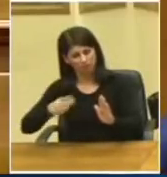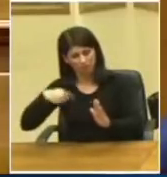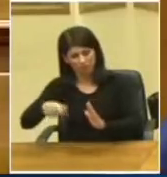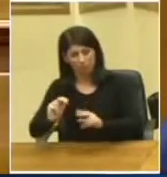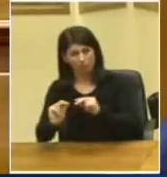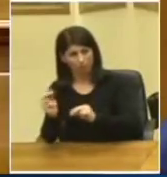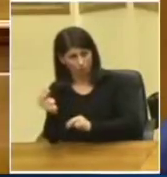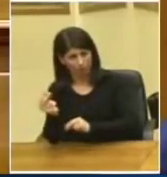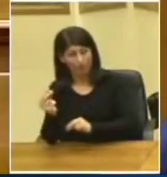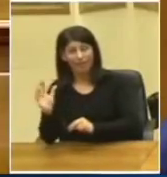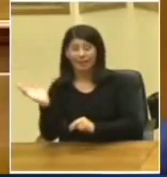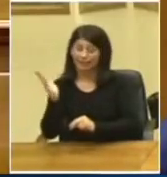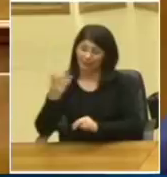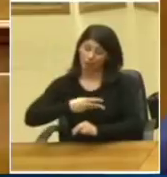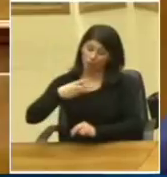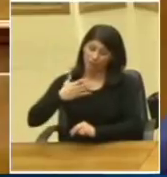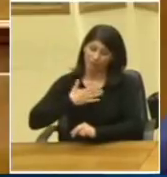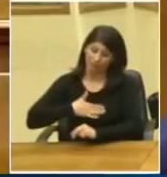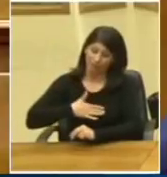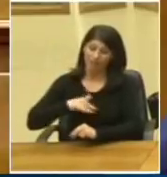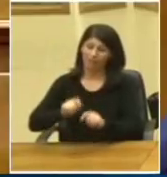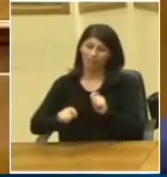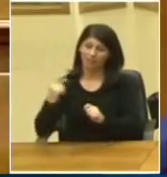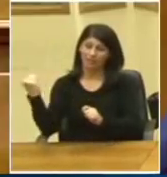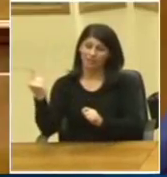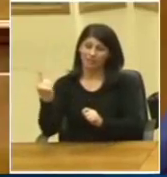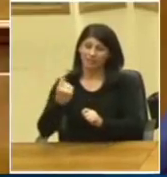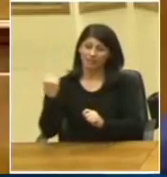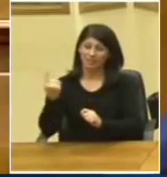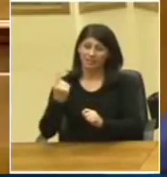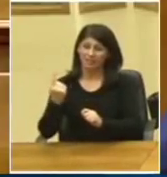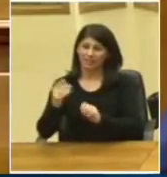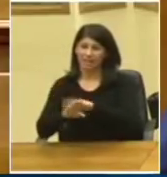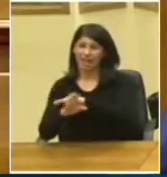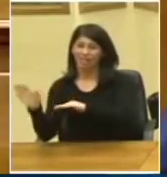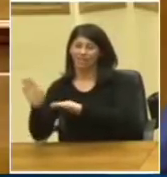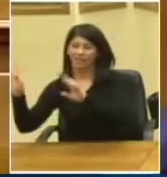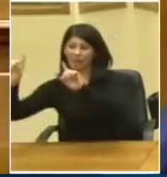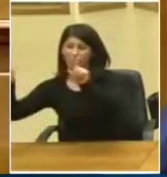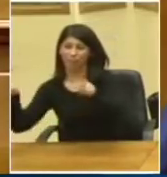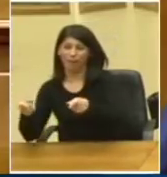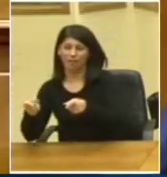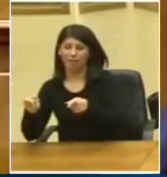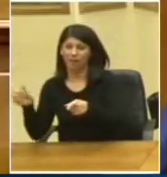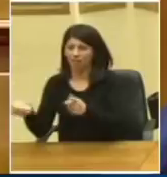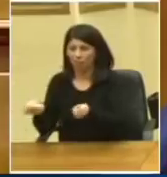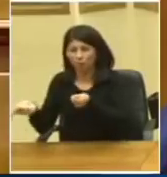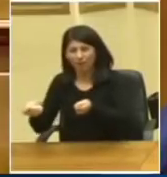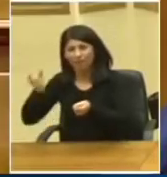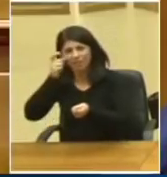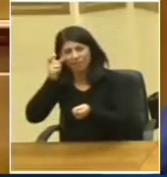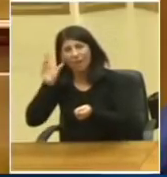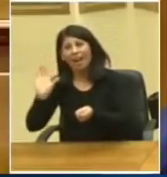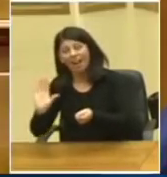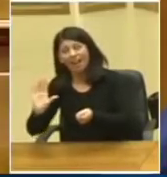θέλει δήθεν ο ΣΥΡΙΖΑ να δημιουργήσει συνθήκες δεξιάς παρένθεσης, αυτά τα οποία οργάνωνε ο Άμυρος ο κ. Σαμαράς, αλλά